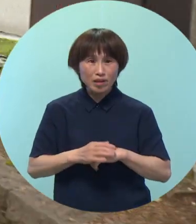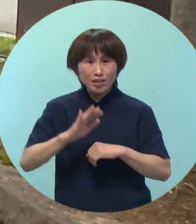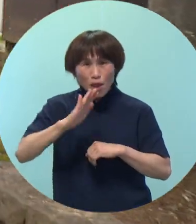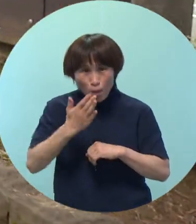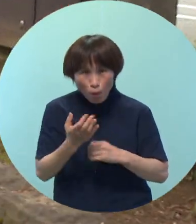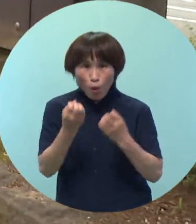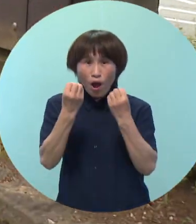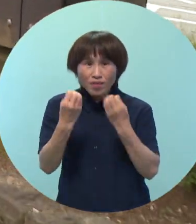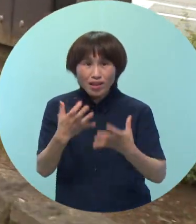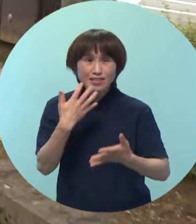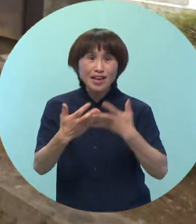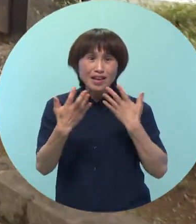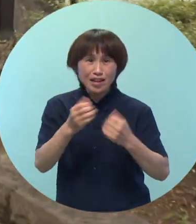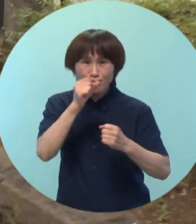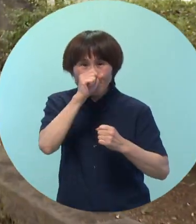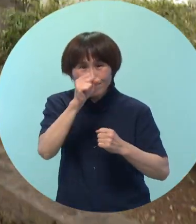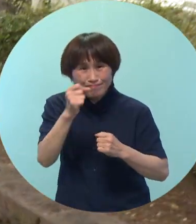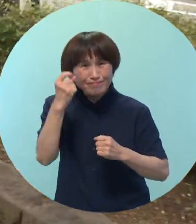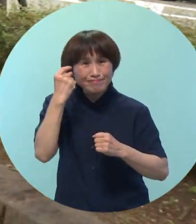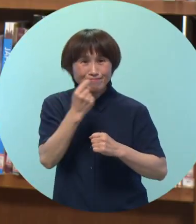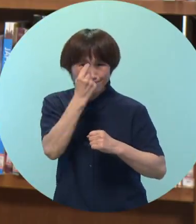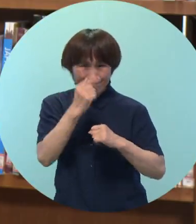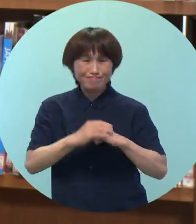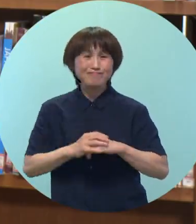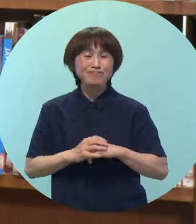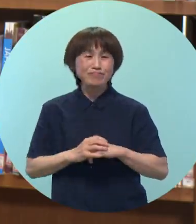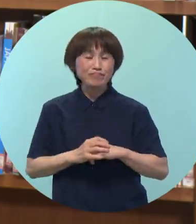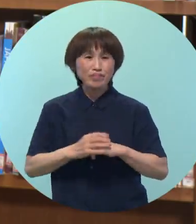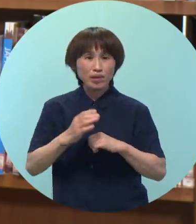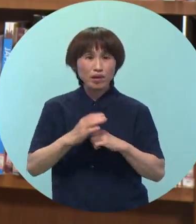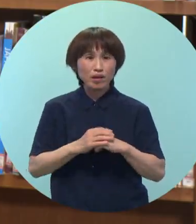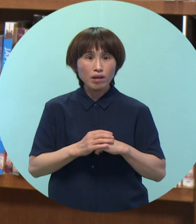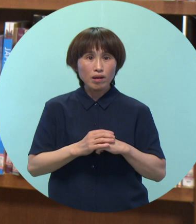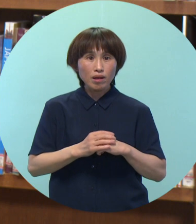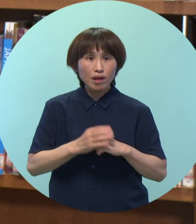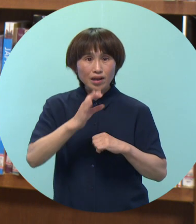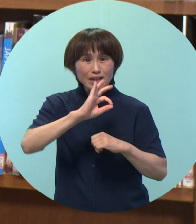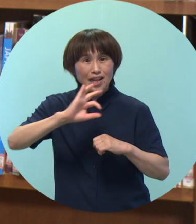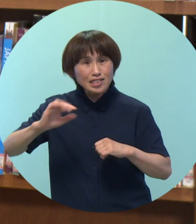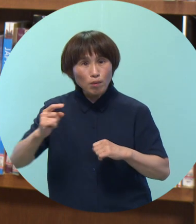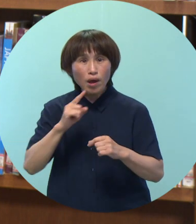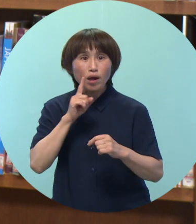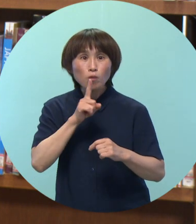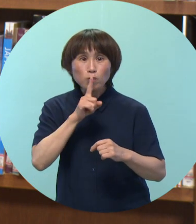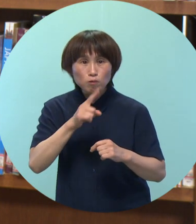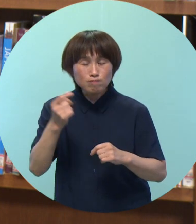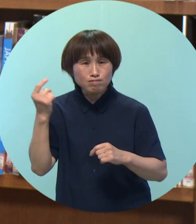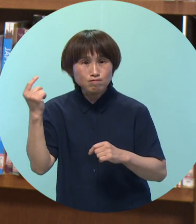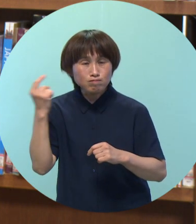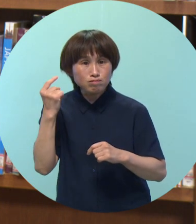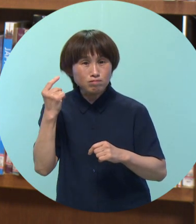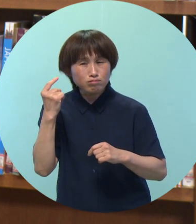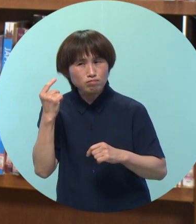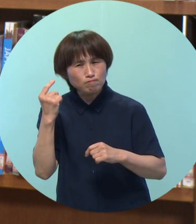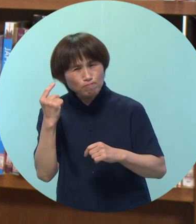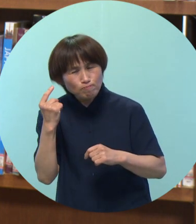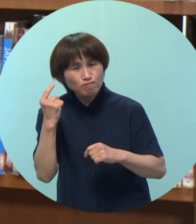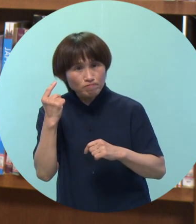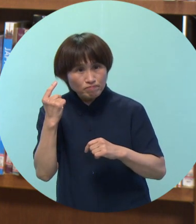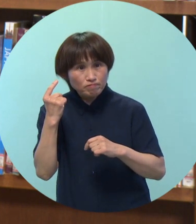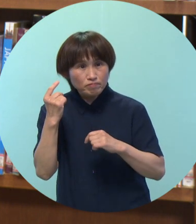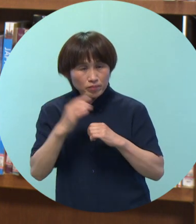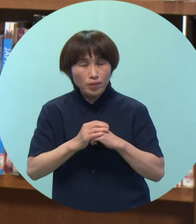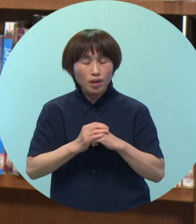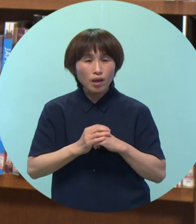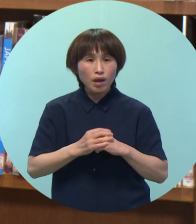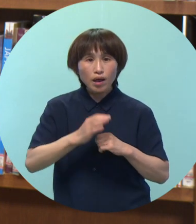して今意義があったと思います。金沢弁がよく理解できなくて、で結局